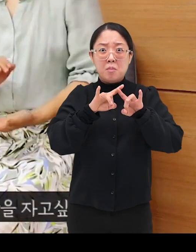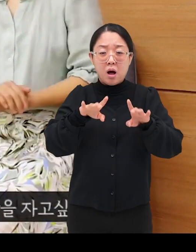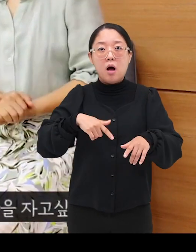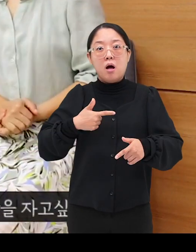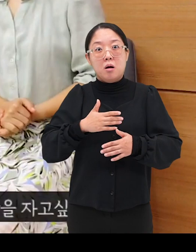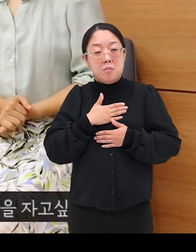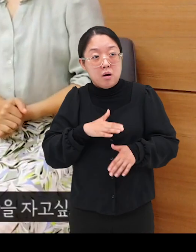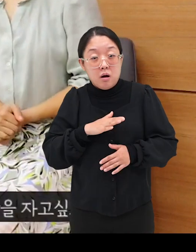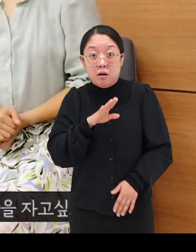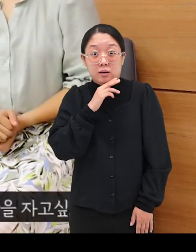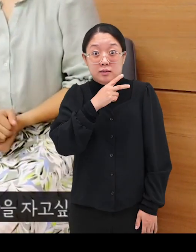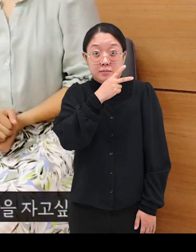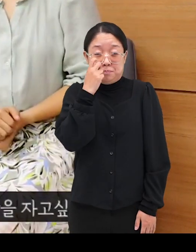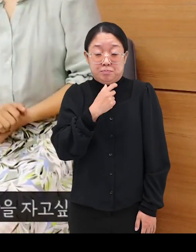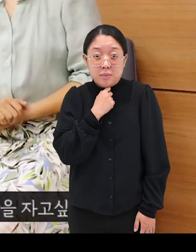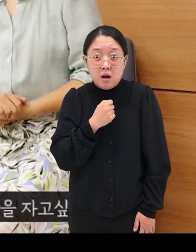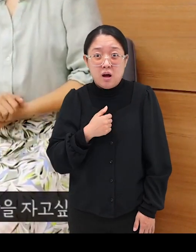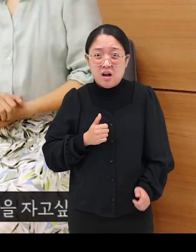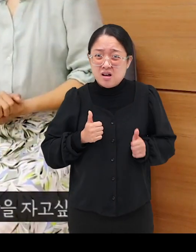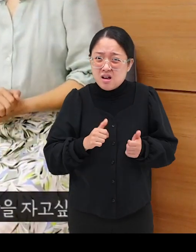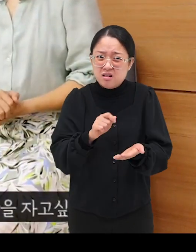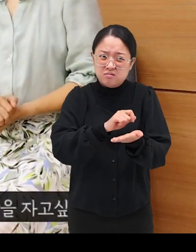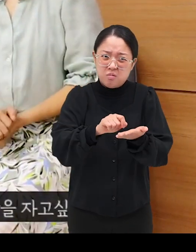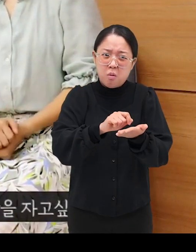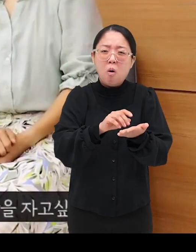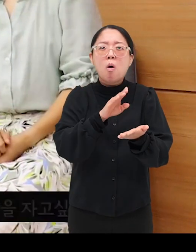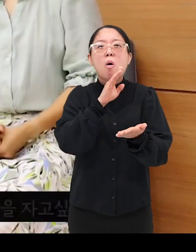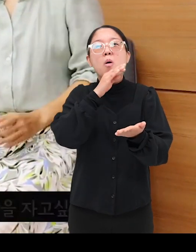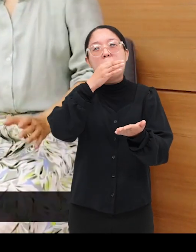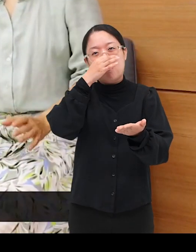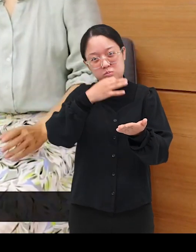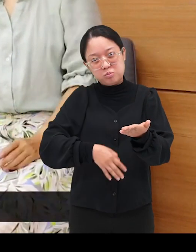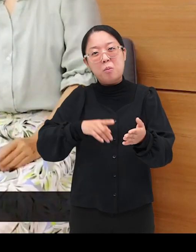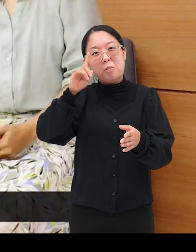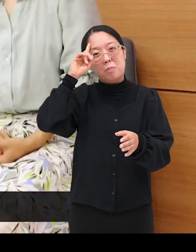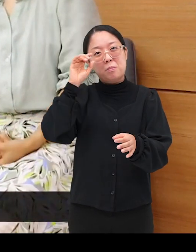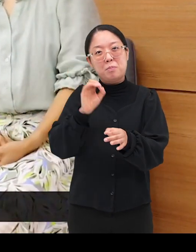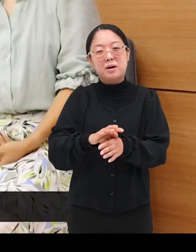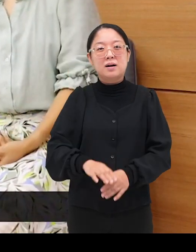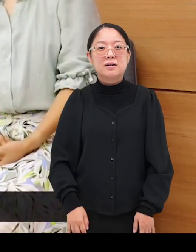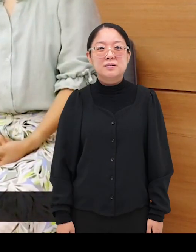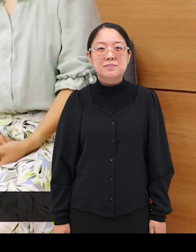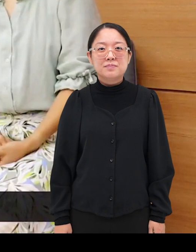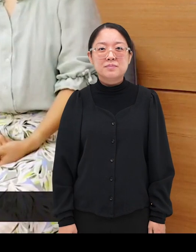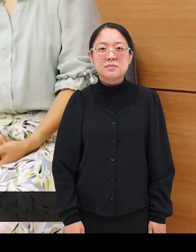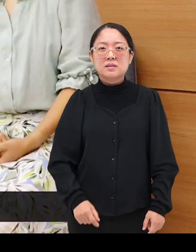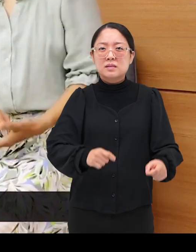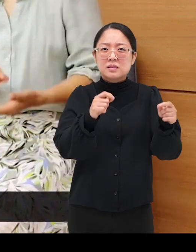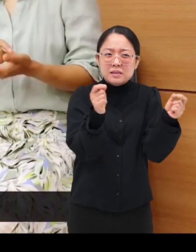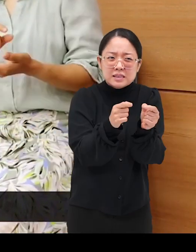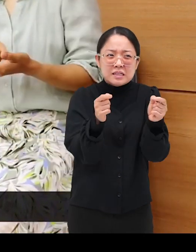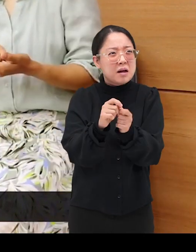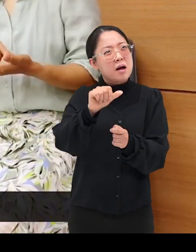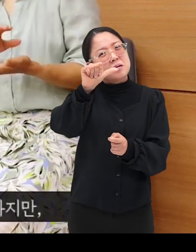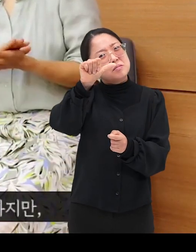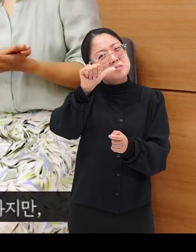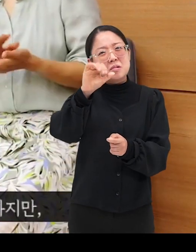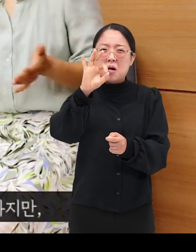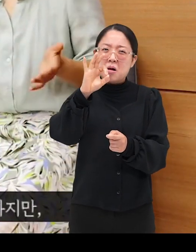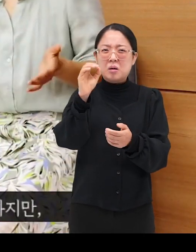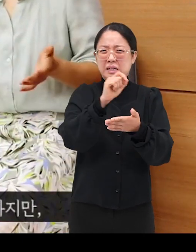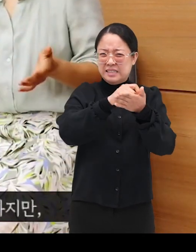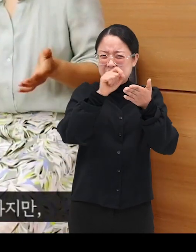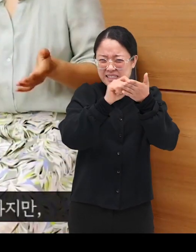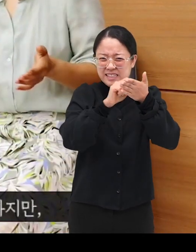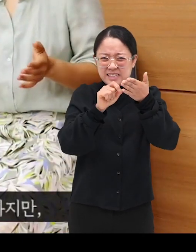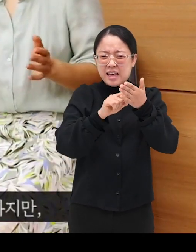거예요. 목요일마다 너무 피곤하고 잠을 자고 싶고 그래서 이게 꾸준히 글쓰기도 힘들구나. 이렇게 짧게